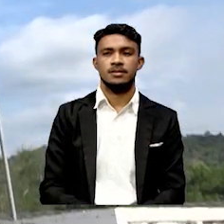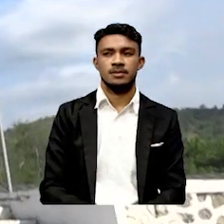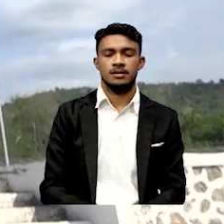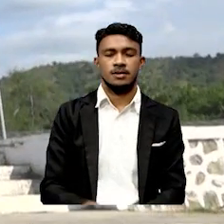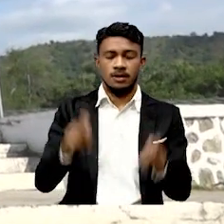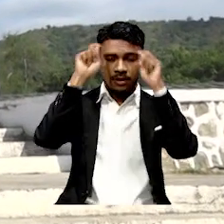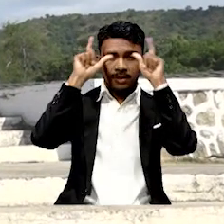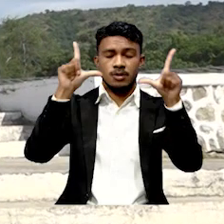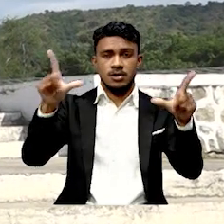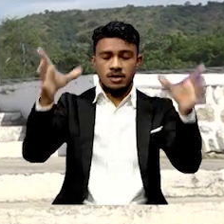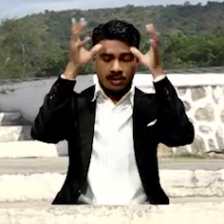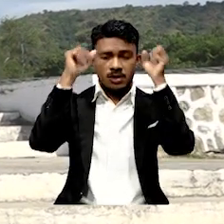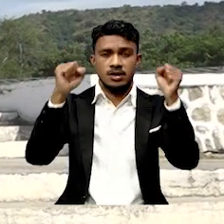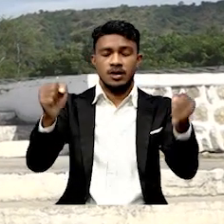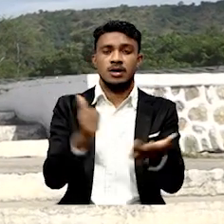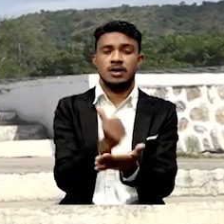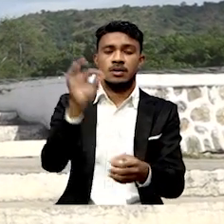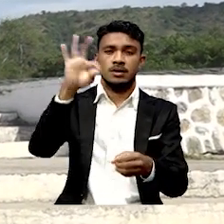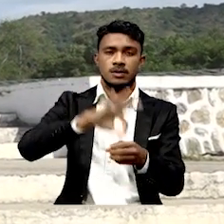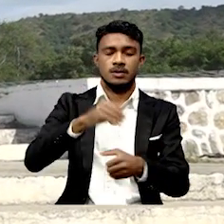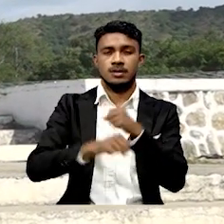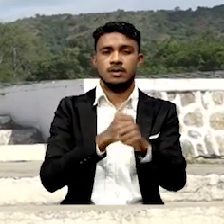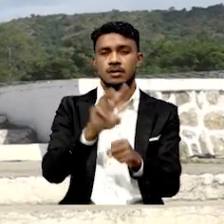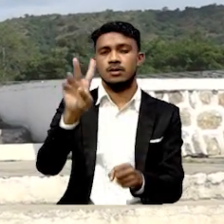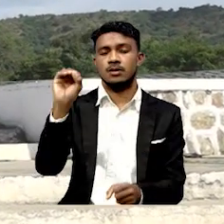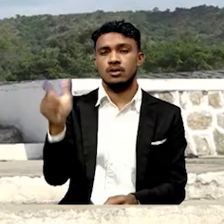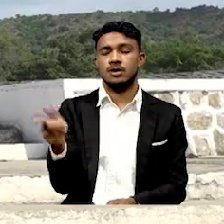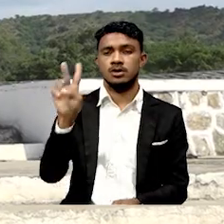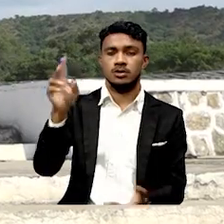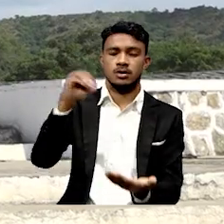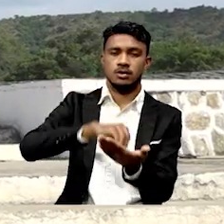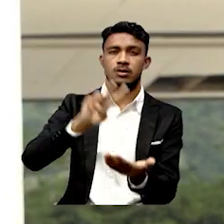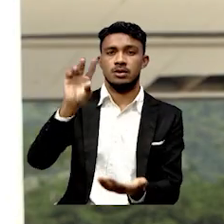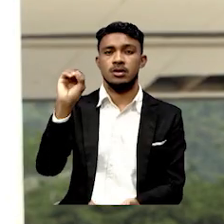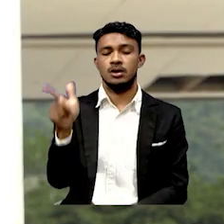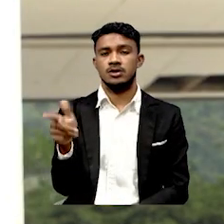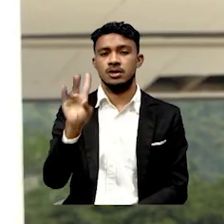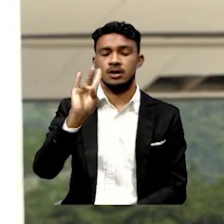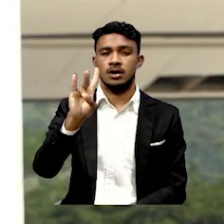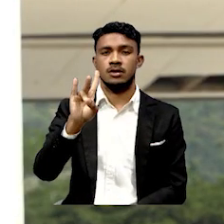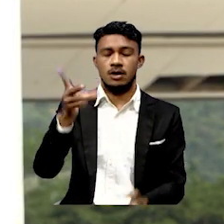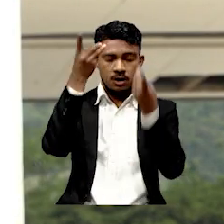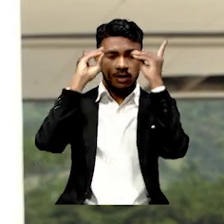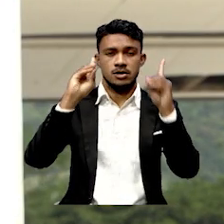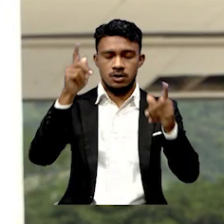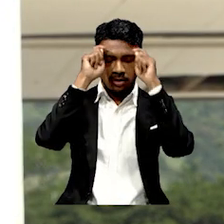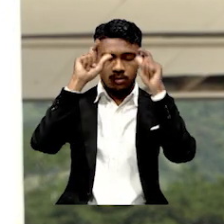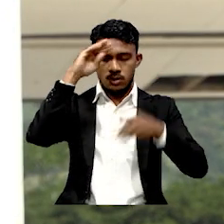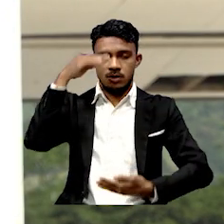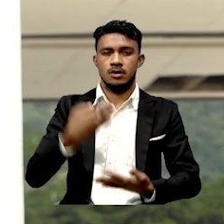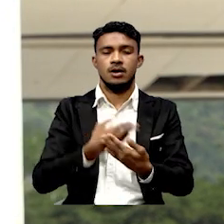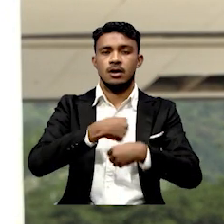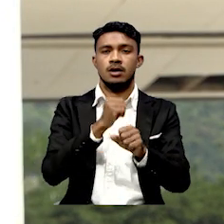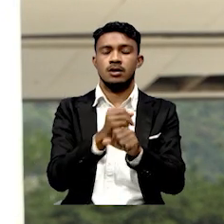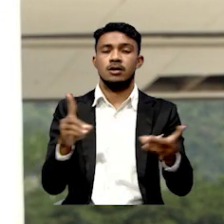Timor Leste ona presidente eleito ba periodo rihun rua ronulo resing rua to rihun rua ronulo resing hito. Desi zau indani Timor Wan sir halo iha loron